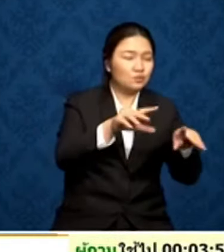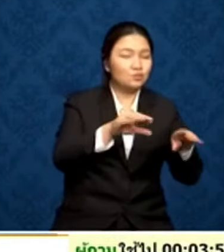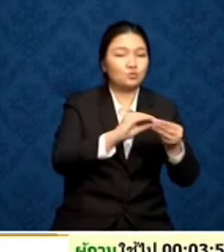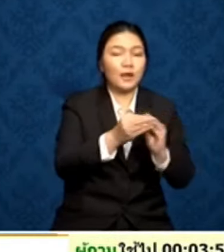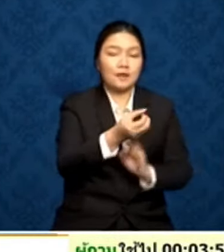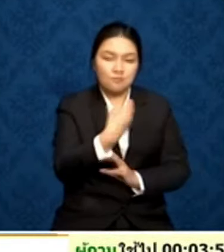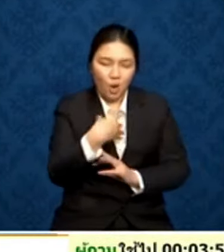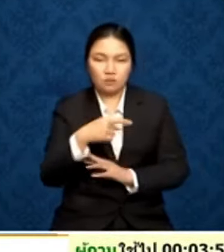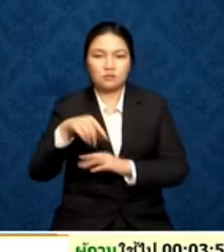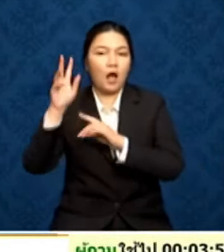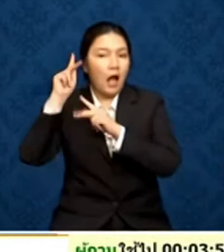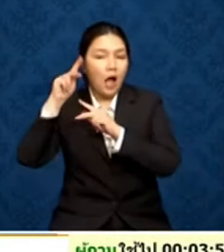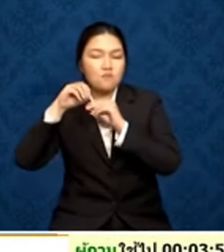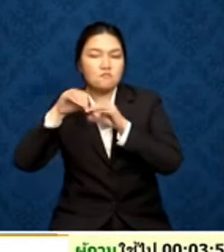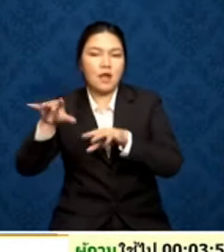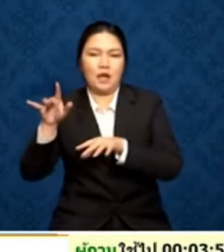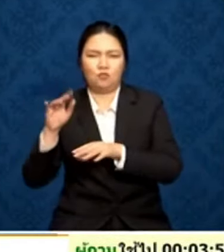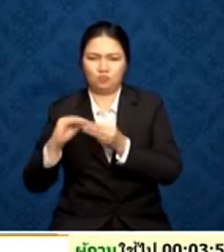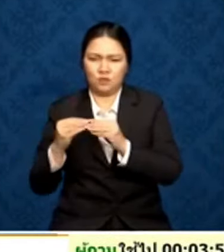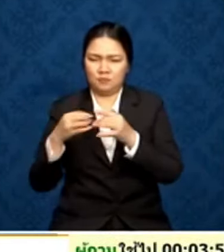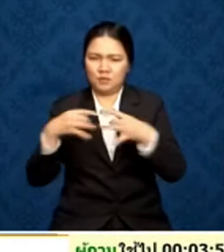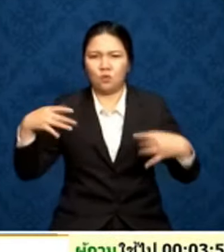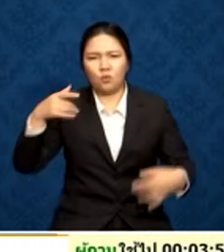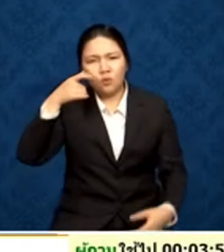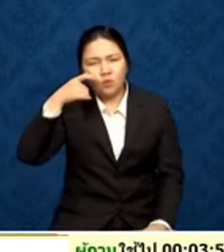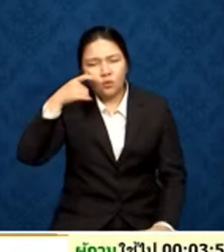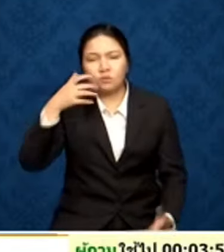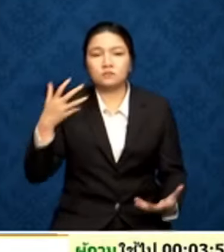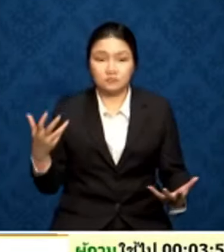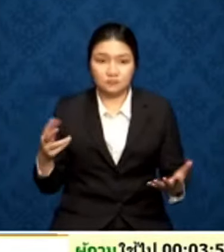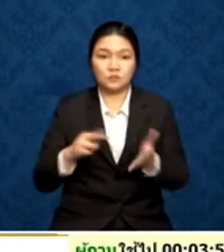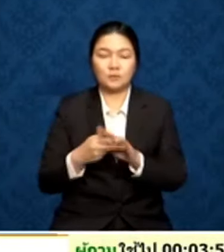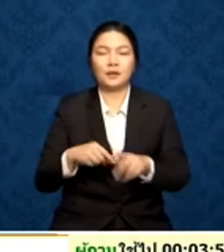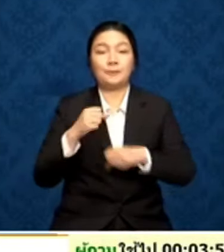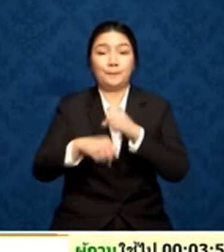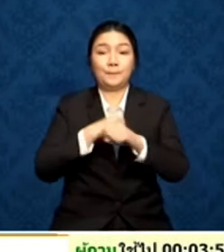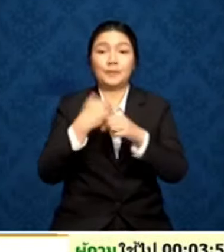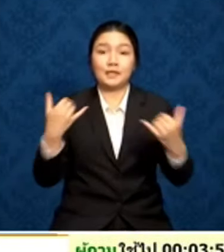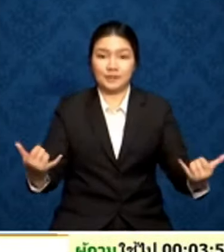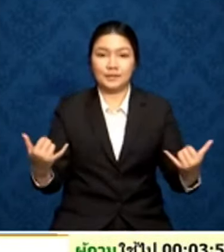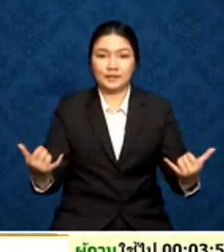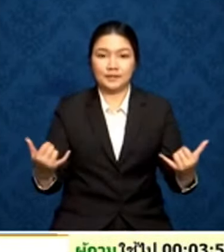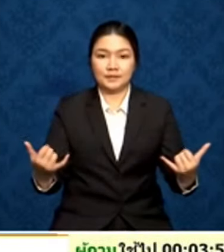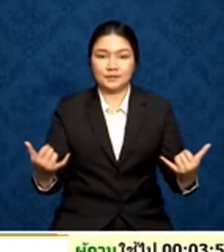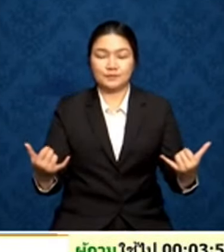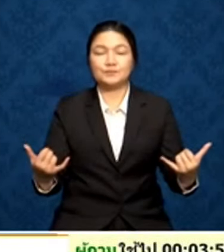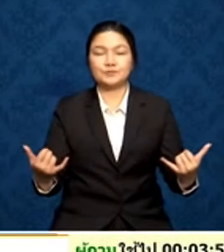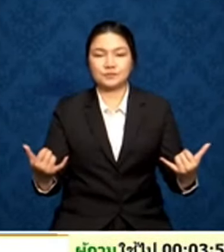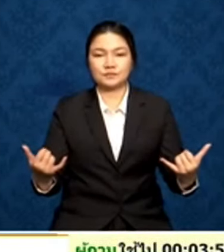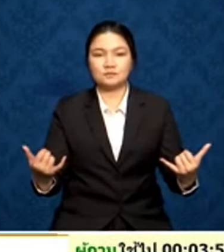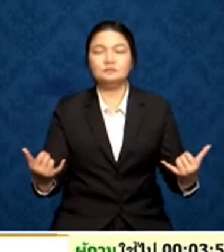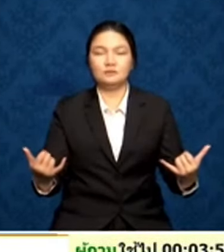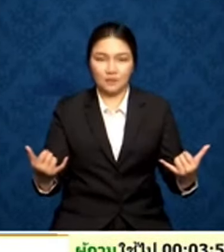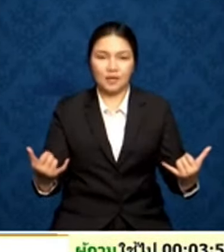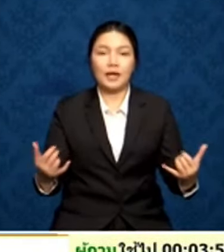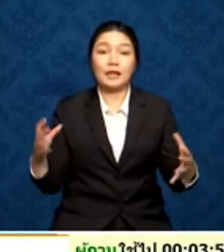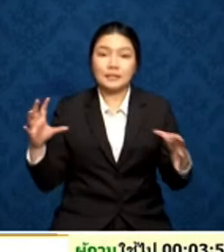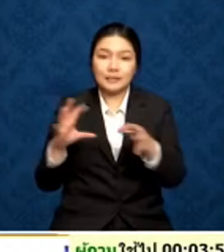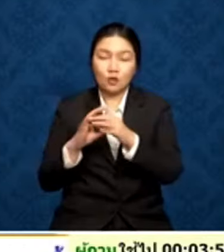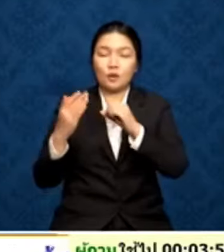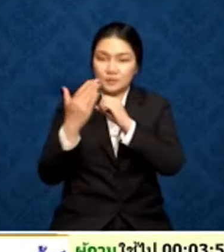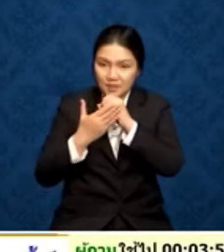านะครับผู้ป่วยจิตเวชรวมแล้วเนี่ยในปีนี้ทั้งเกี่ยวกับยาเสพติดและทั่วไปร